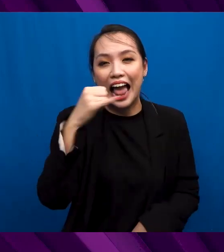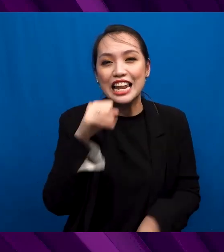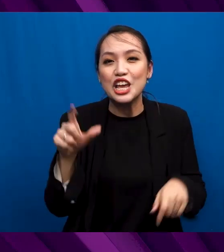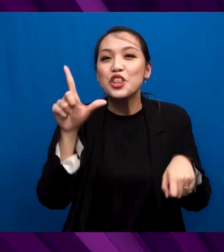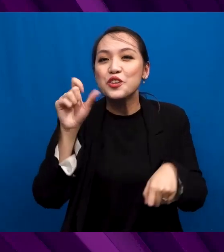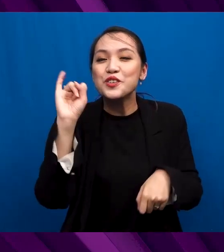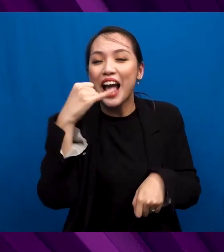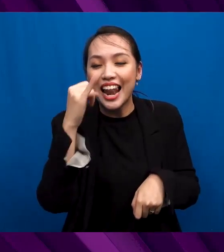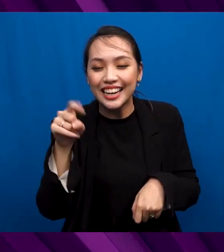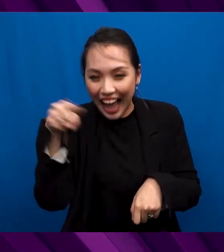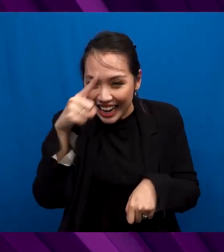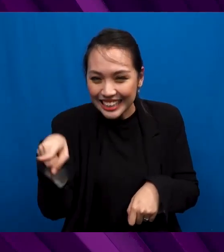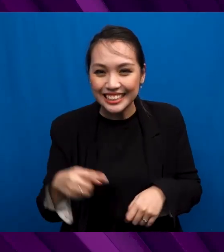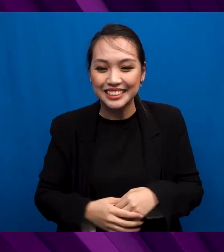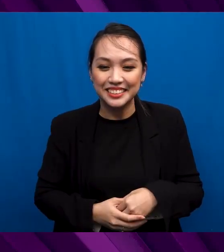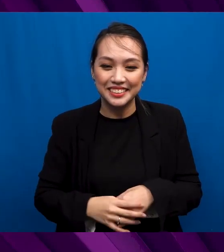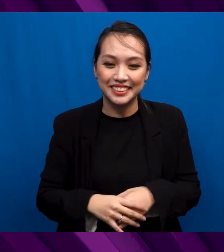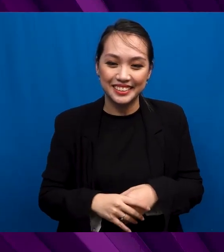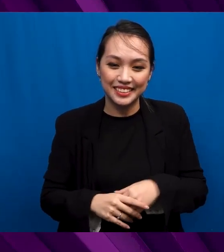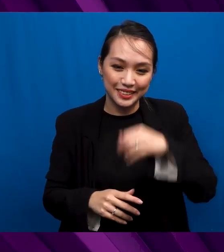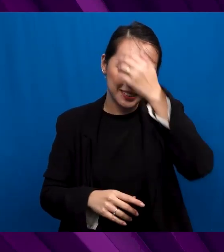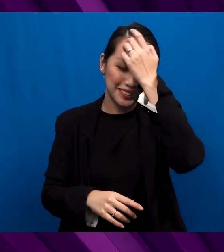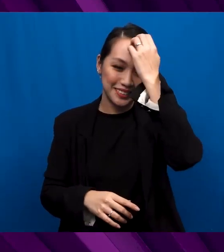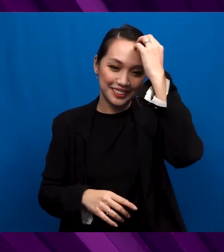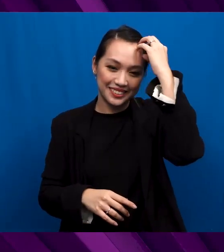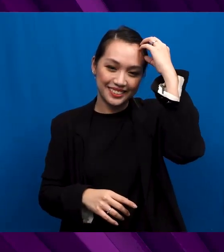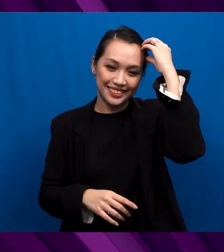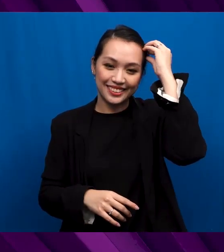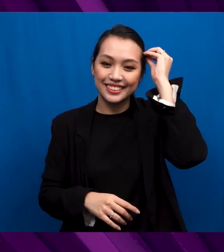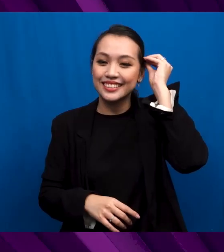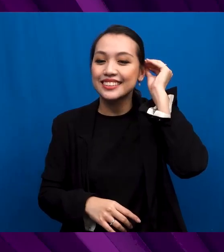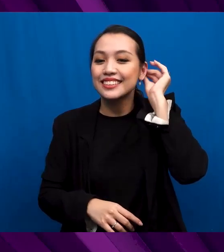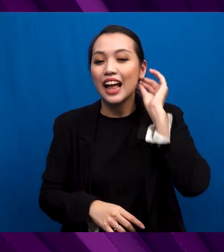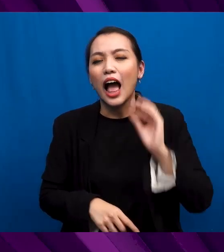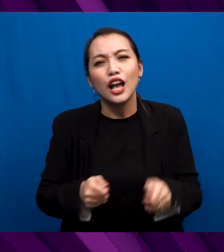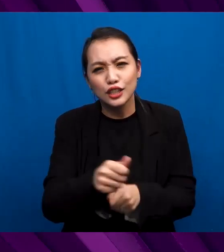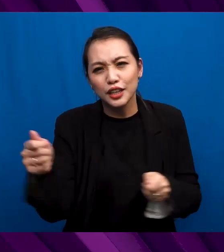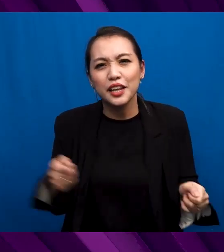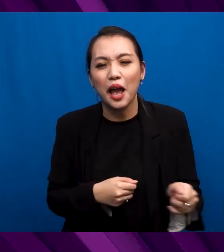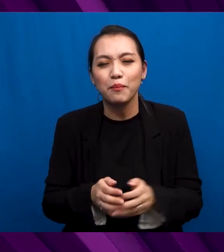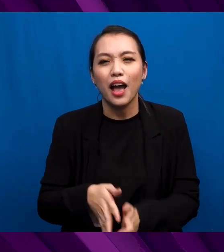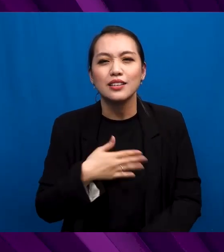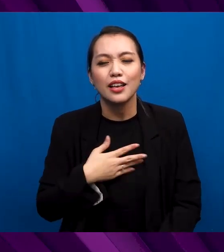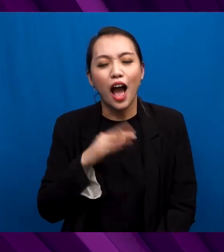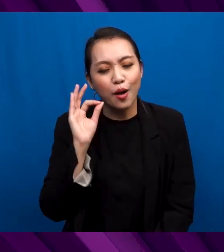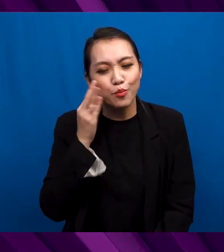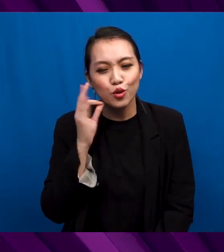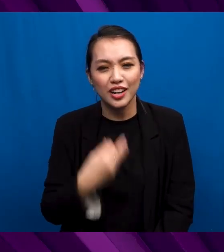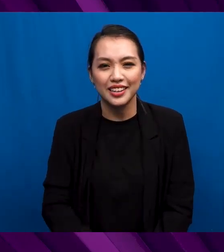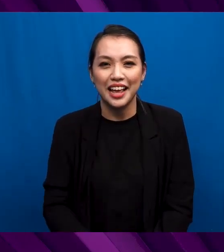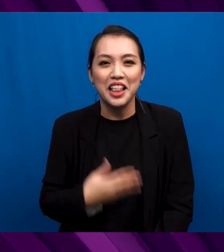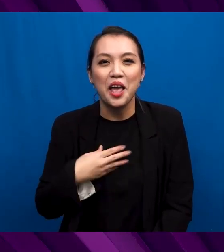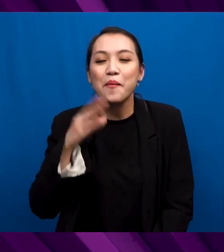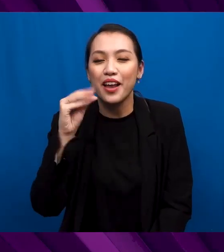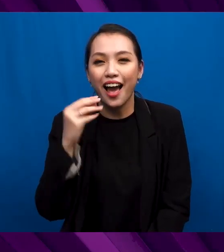atau minggu itu harus 7 kali mengampuni orang itu, belum kali 70. Setiap kali saya ampuni, saya ingat sama Tuhan, Tuhan please remember me,